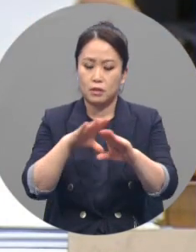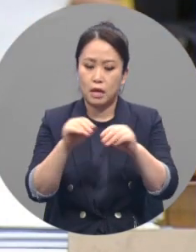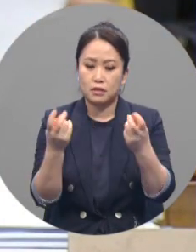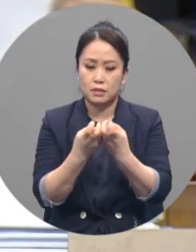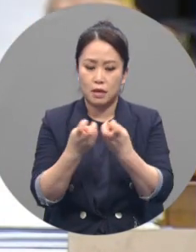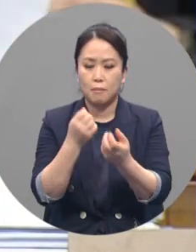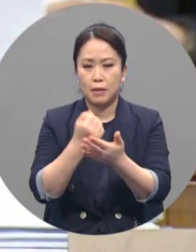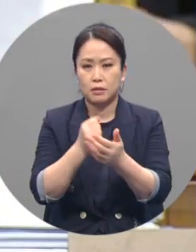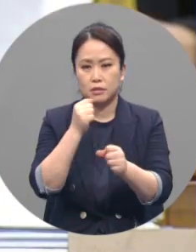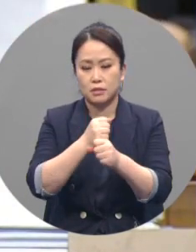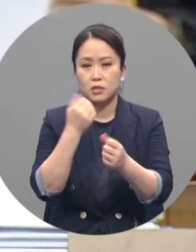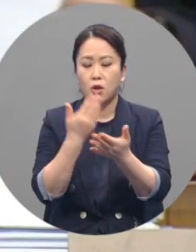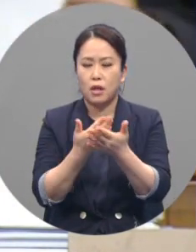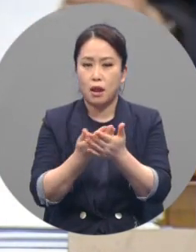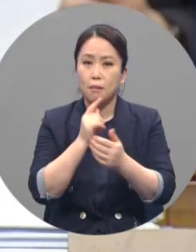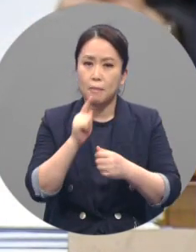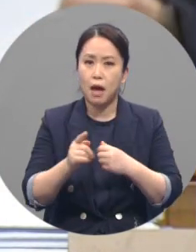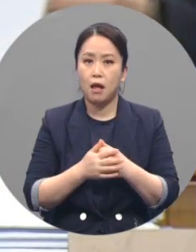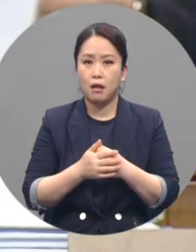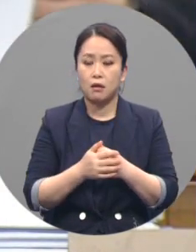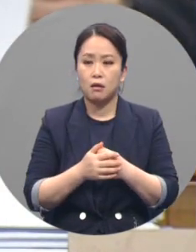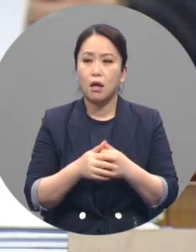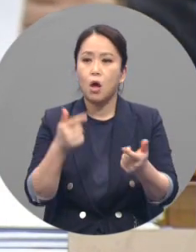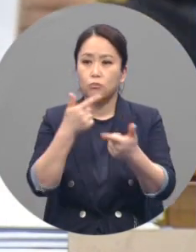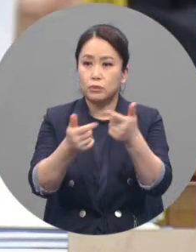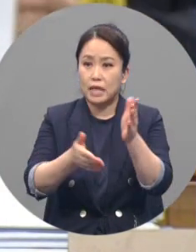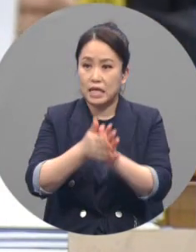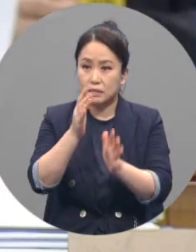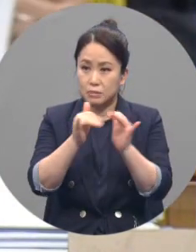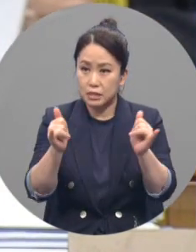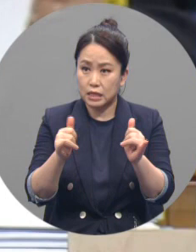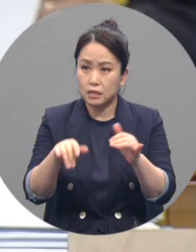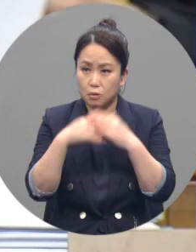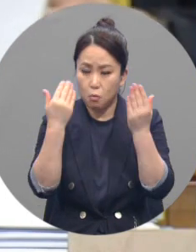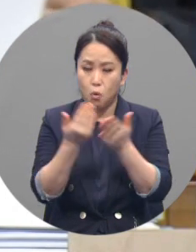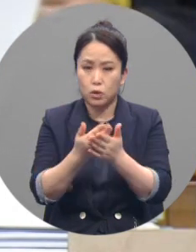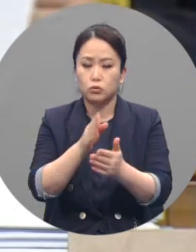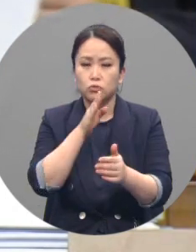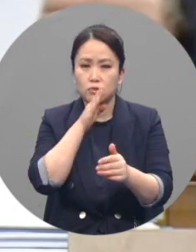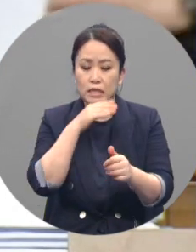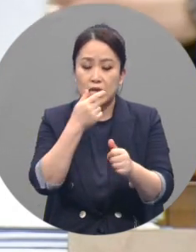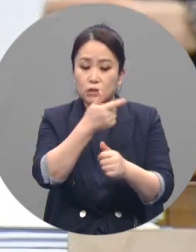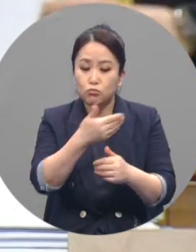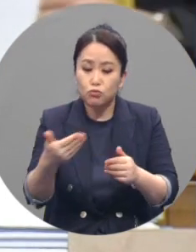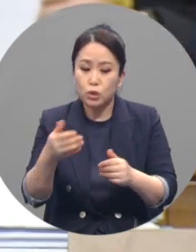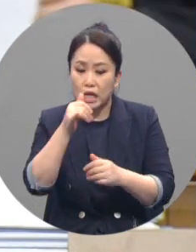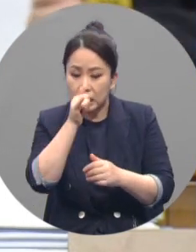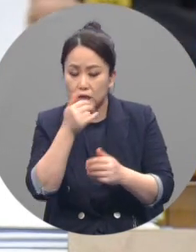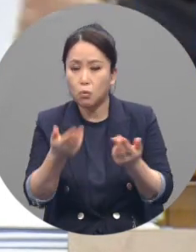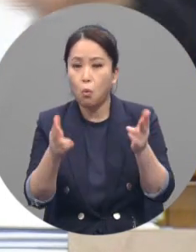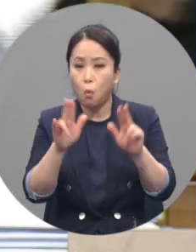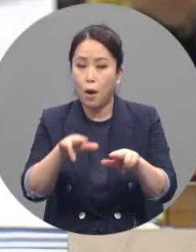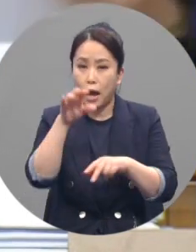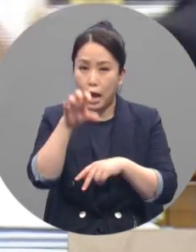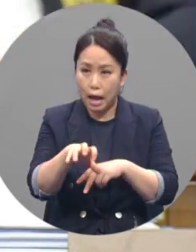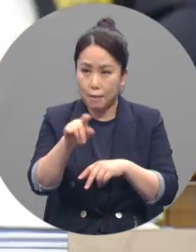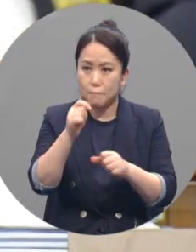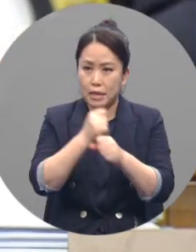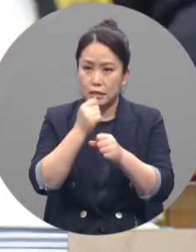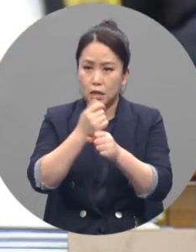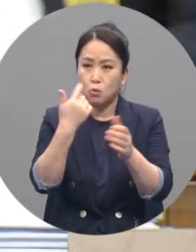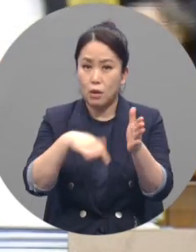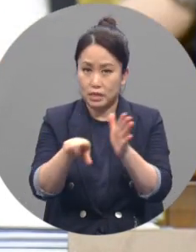친수 공간 전반적으로 친수 공간 개념에서 활용할 수 있을 수 있도록 저희가 1단계 사업을